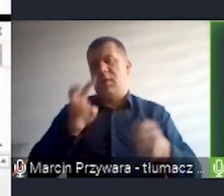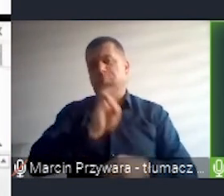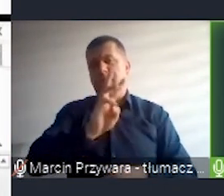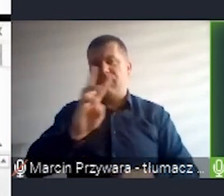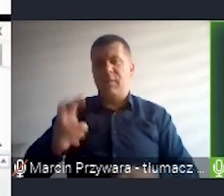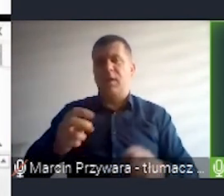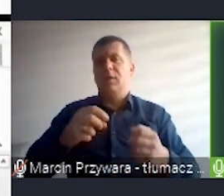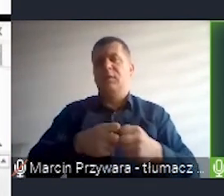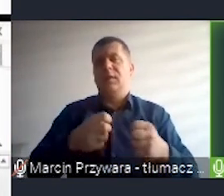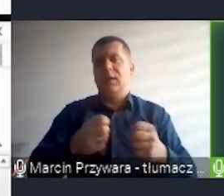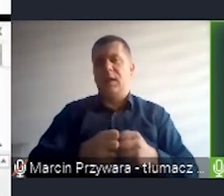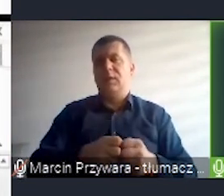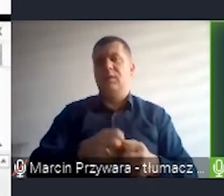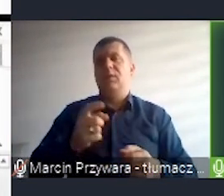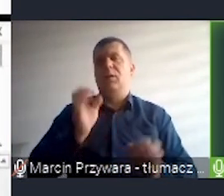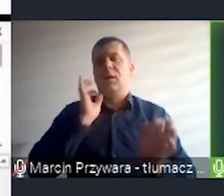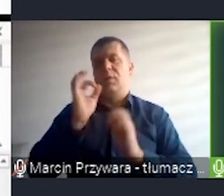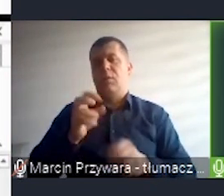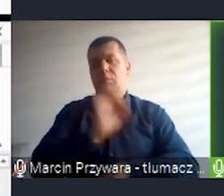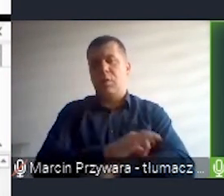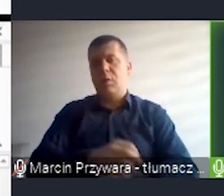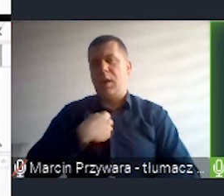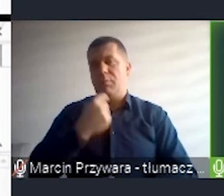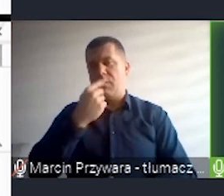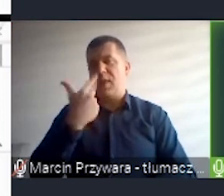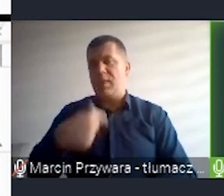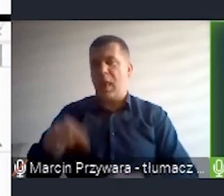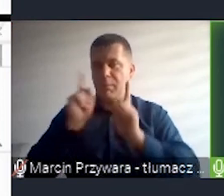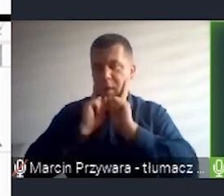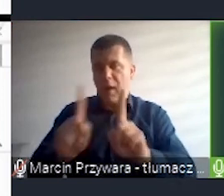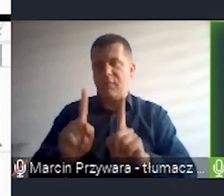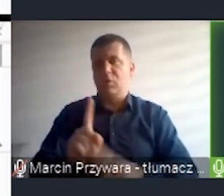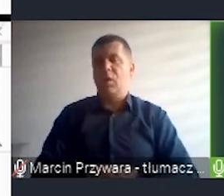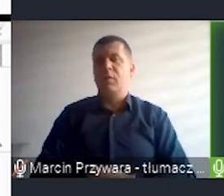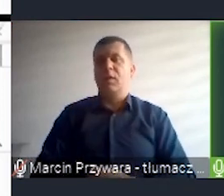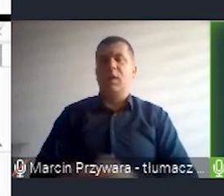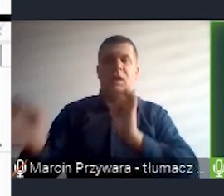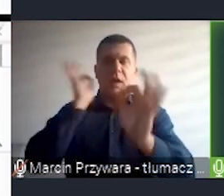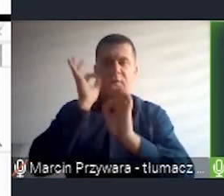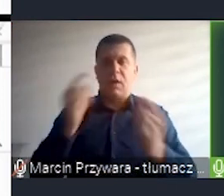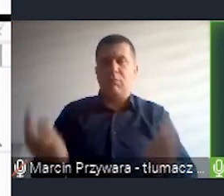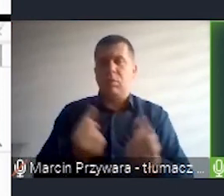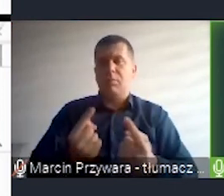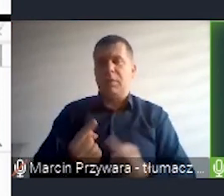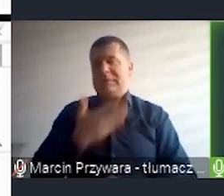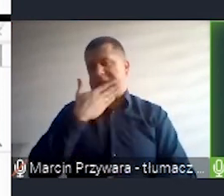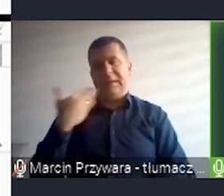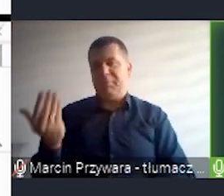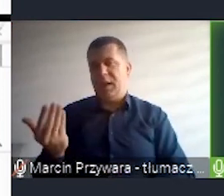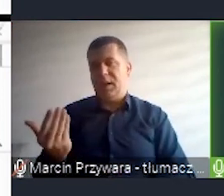to też jest wymóg z umów o dofinansowanie. Powiem tak, nieprawidłowości w informacji i promocji w zasadzie nie ma,